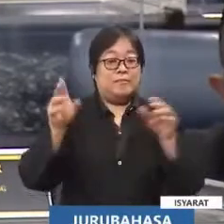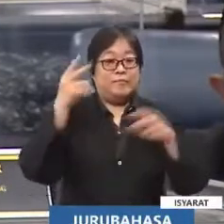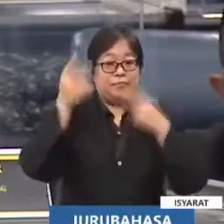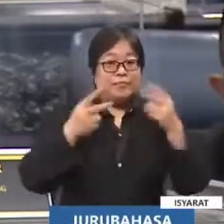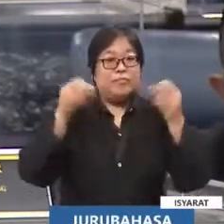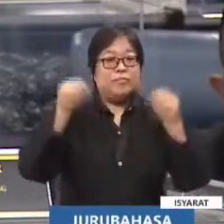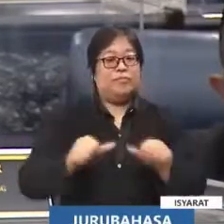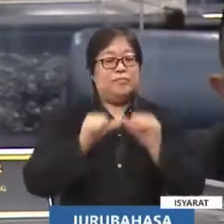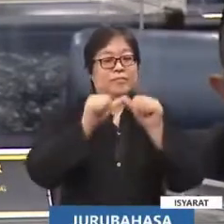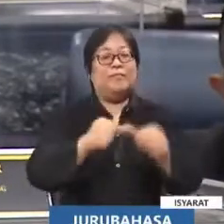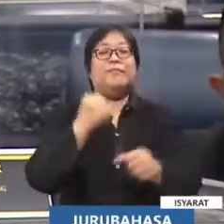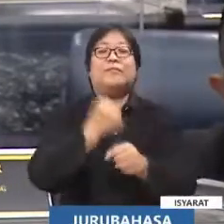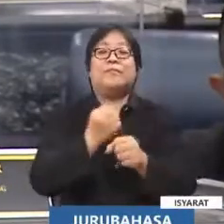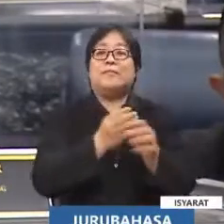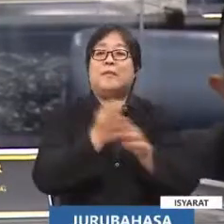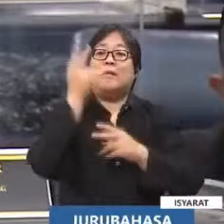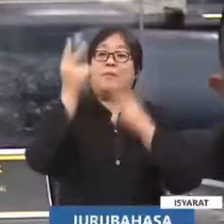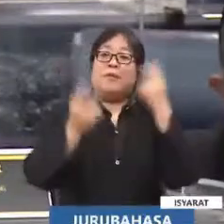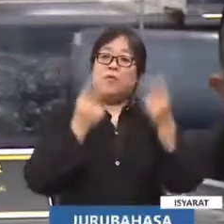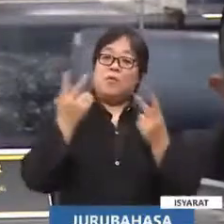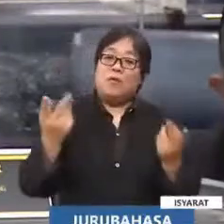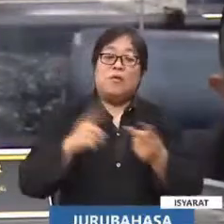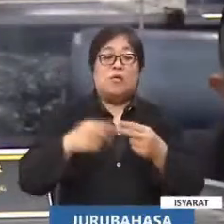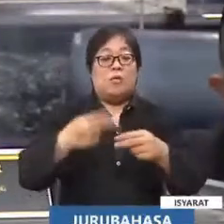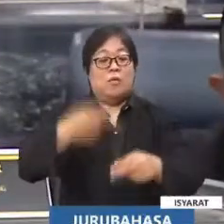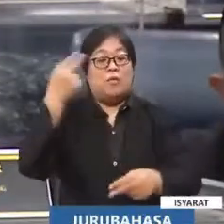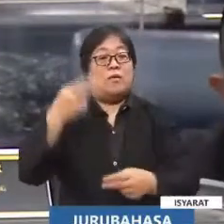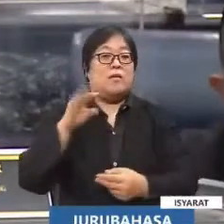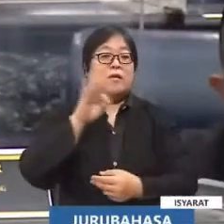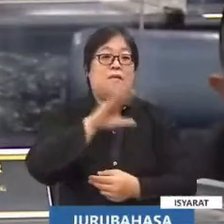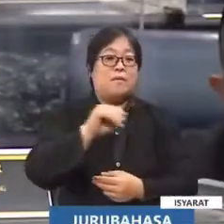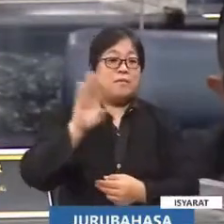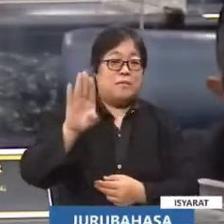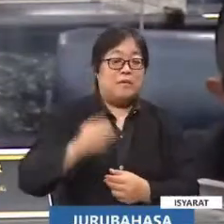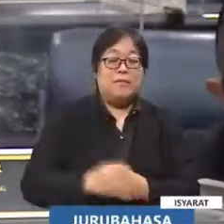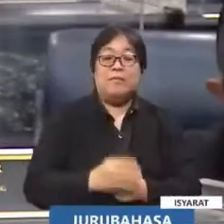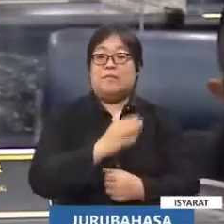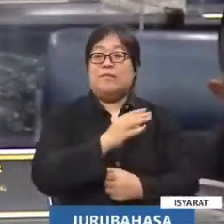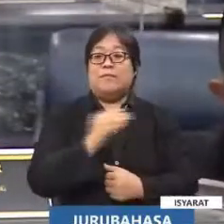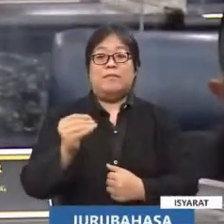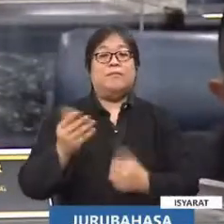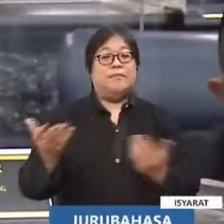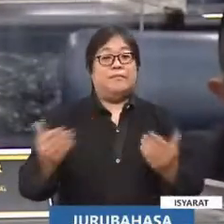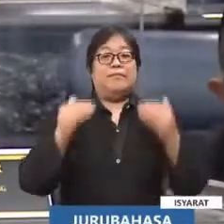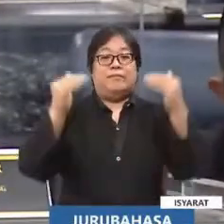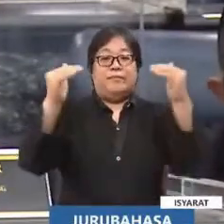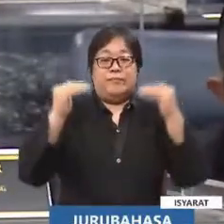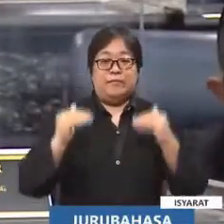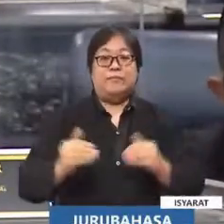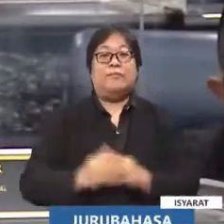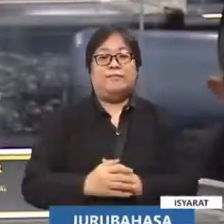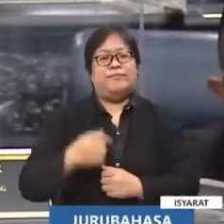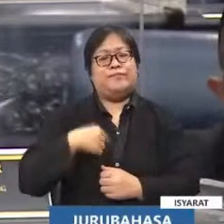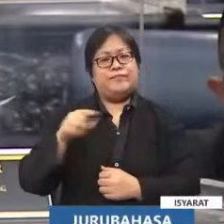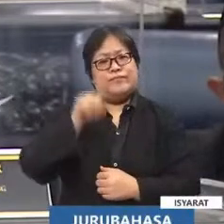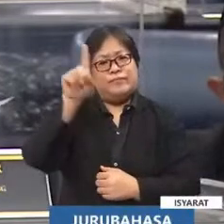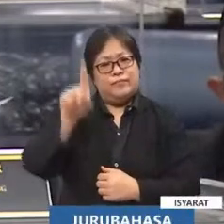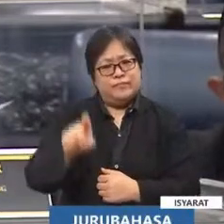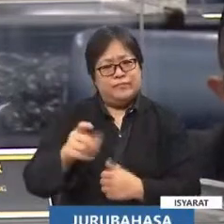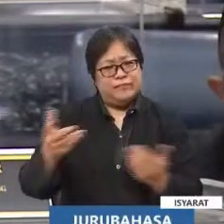pekerjaan dalam sektor pelancongan hotel dan F&B ini. Dan selanjutnya, saya nak